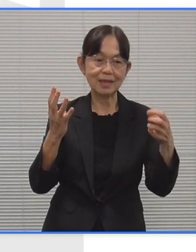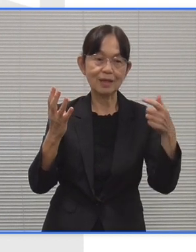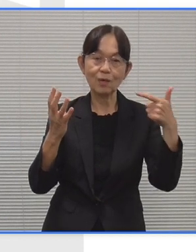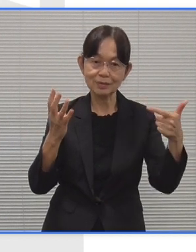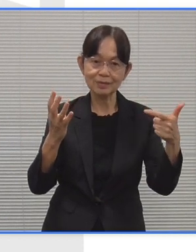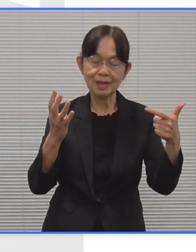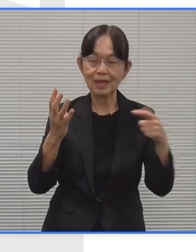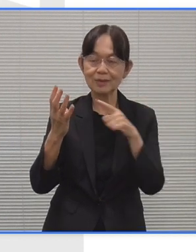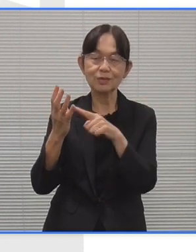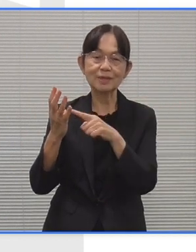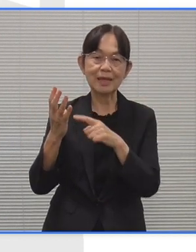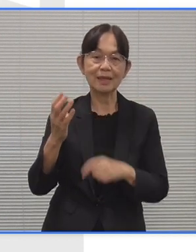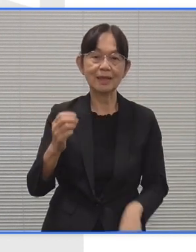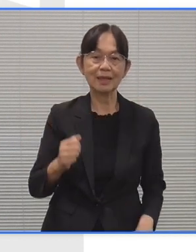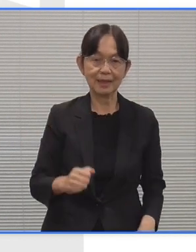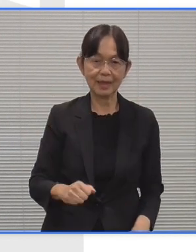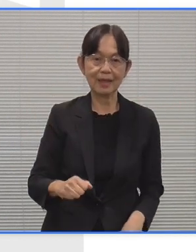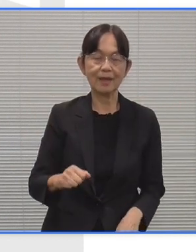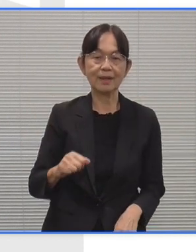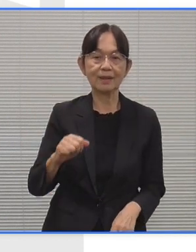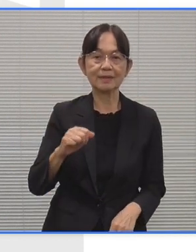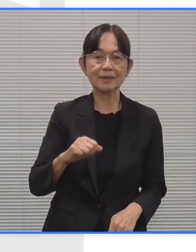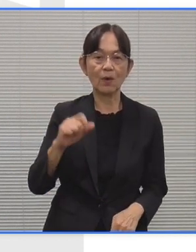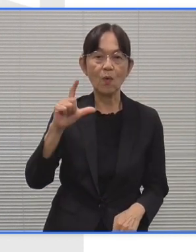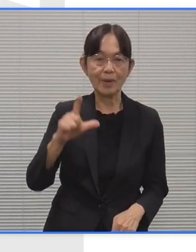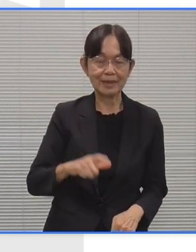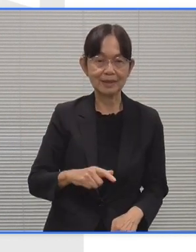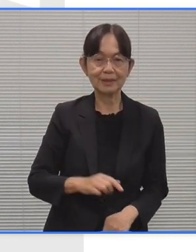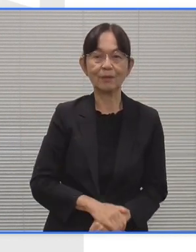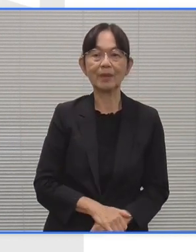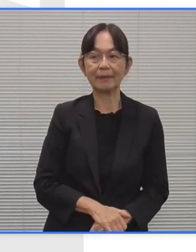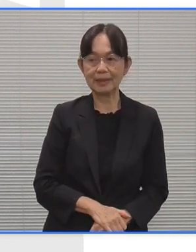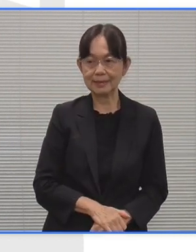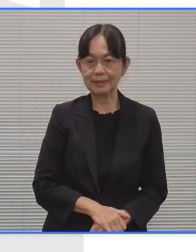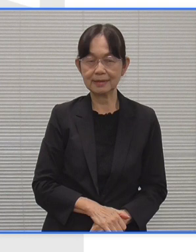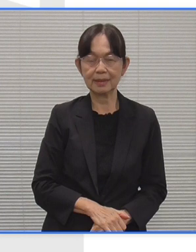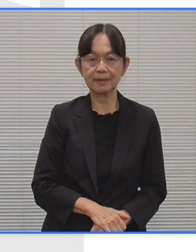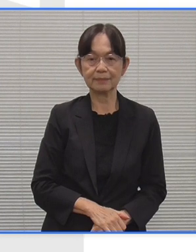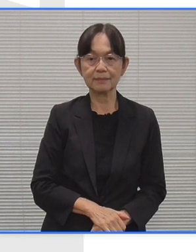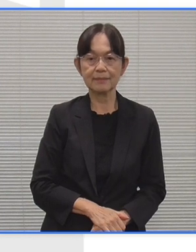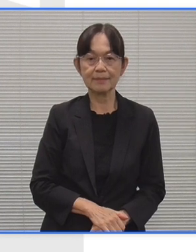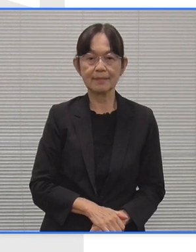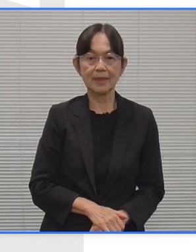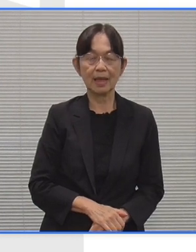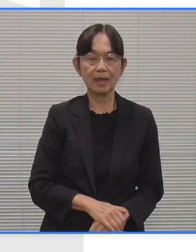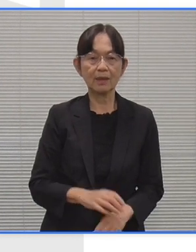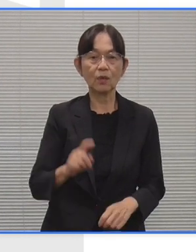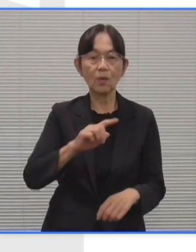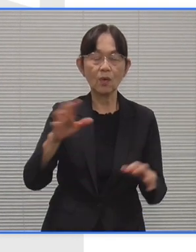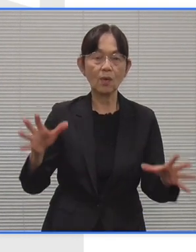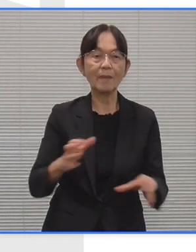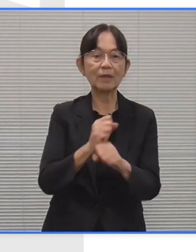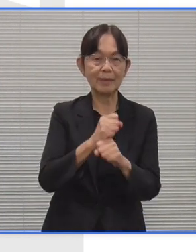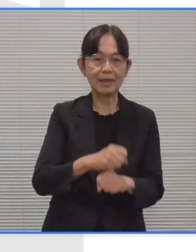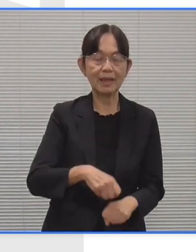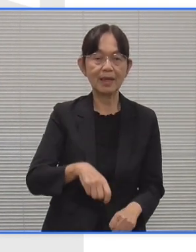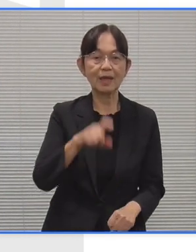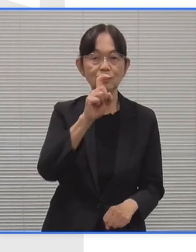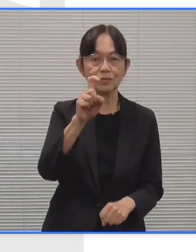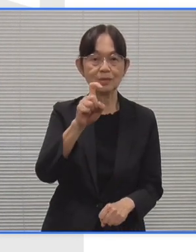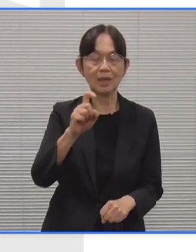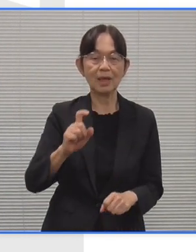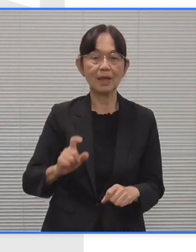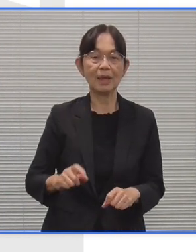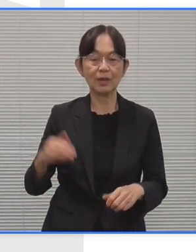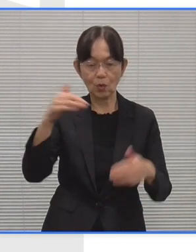。でこちらの233件を、10件に絞りまして、投票を始